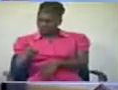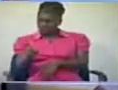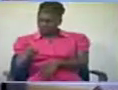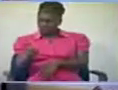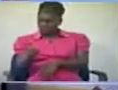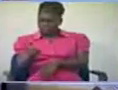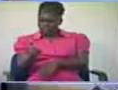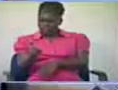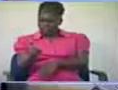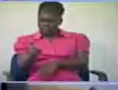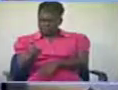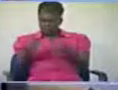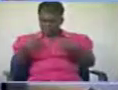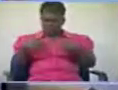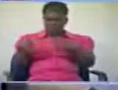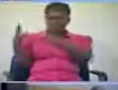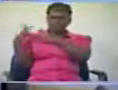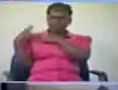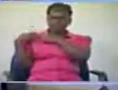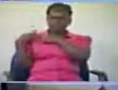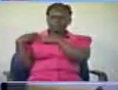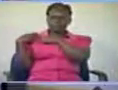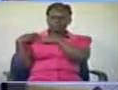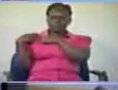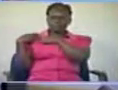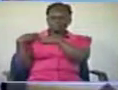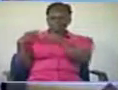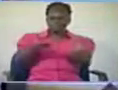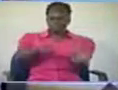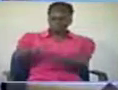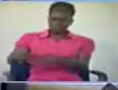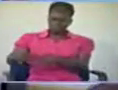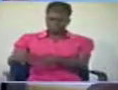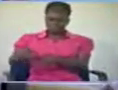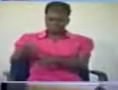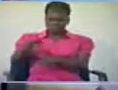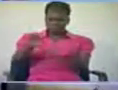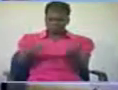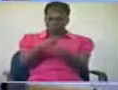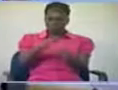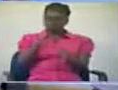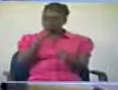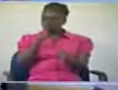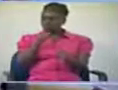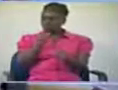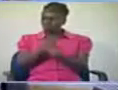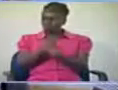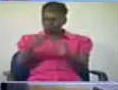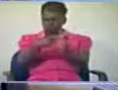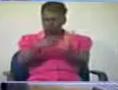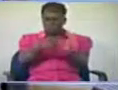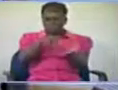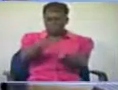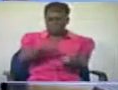wenye wasimamizi wa vyama vya walimu nao wanatokea kando. Mm. Wanasema hauwezi fanya hivyo, sisi tunataka mshahara uongezwe.